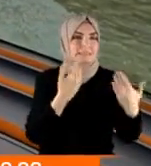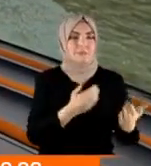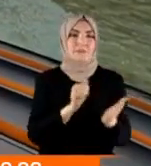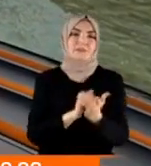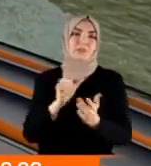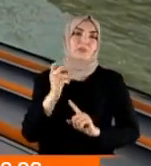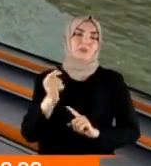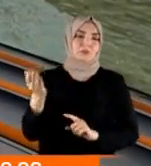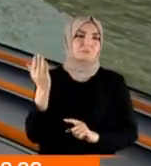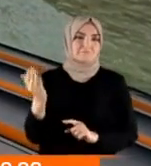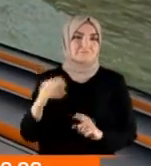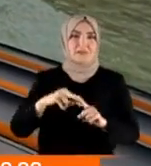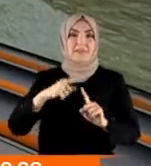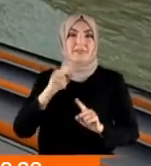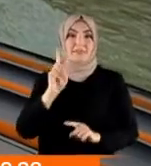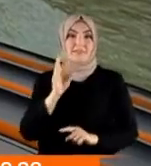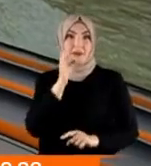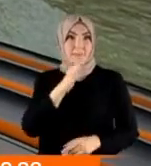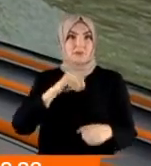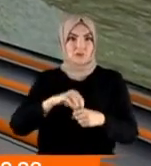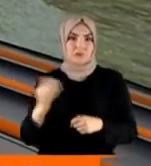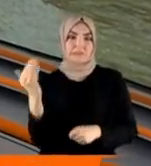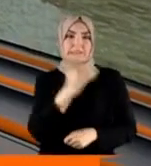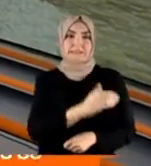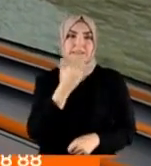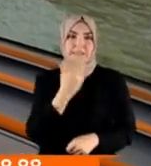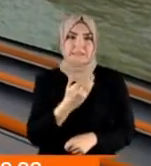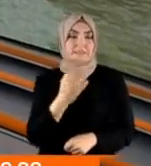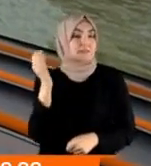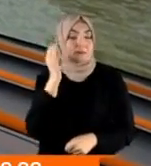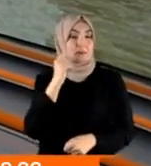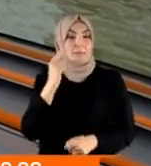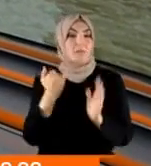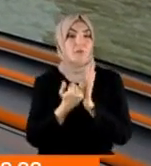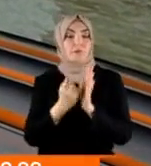adına oradaydı. Erdoğan'ın mesajlarına kulak verdik. Salim, sendeki notlar neler?